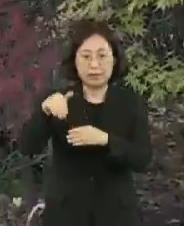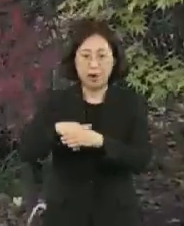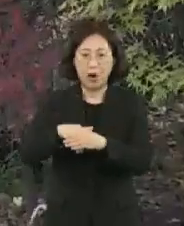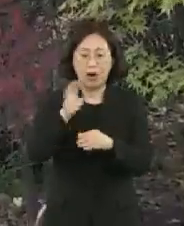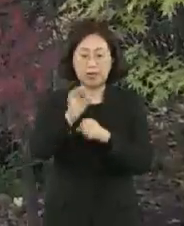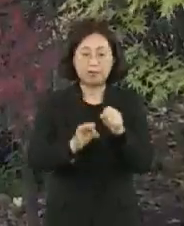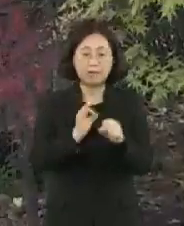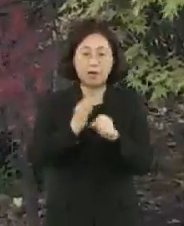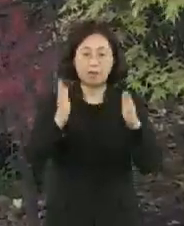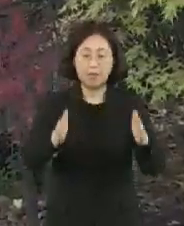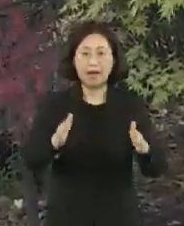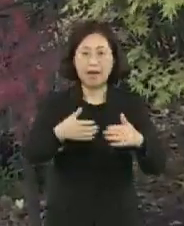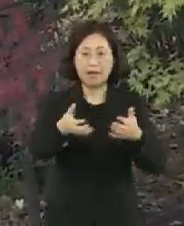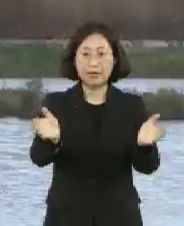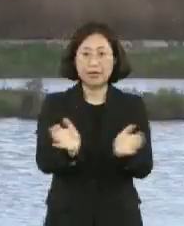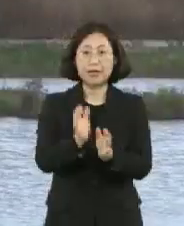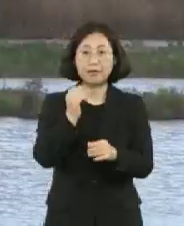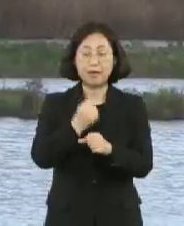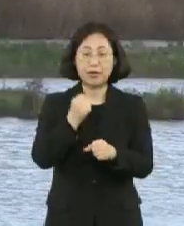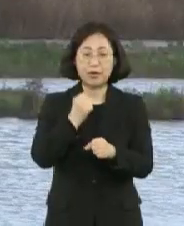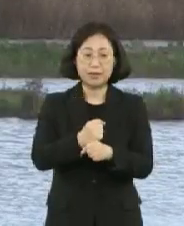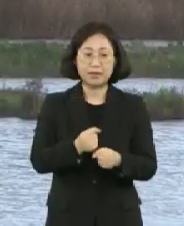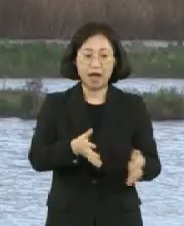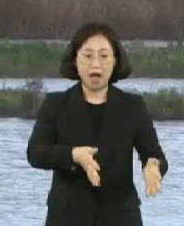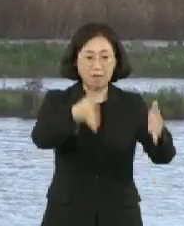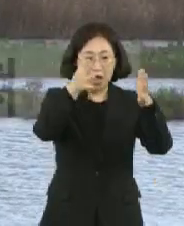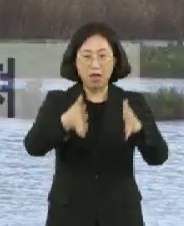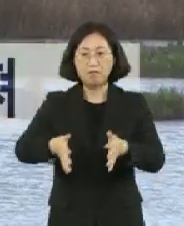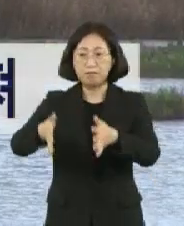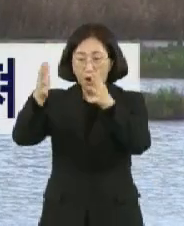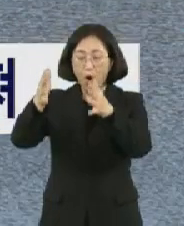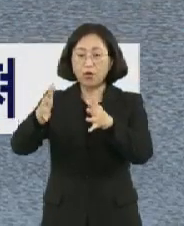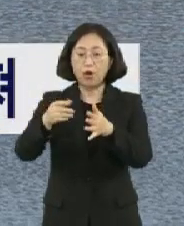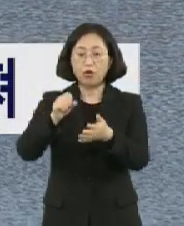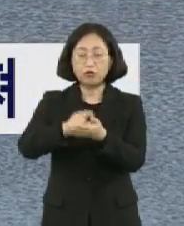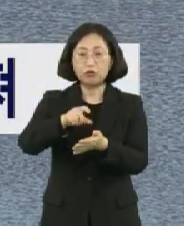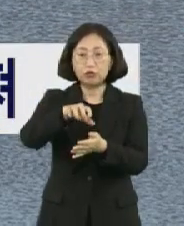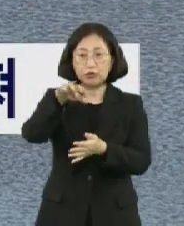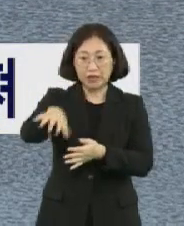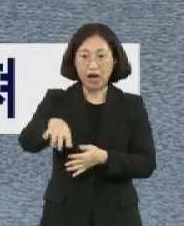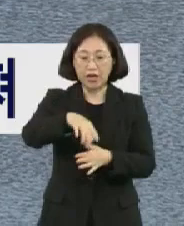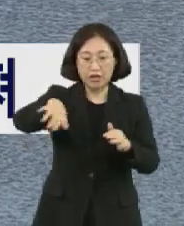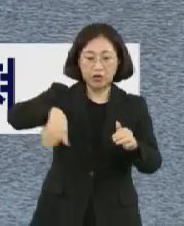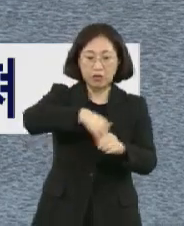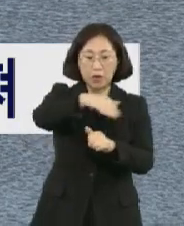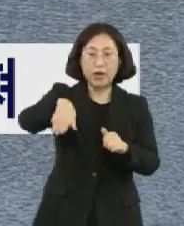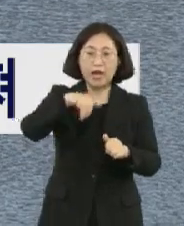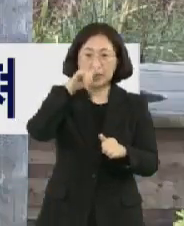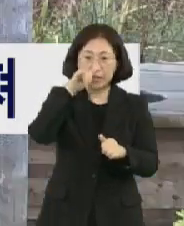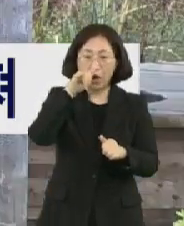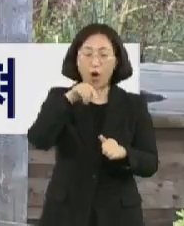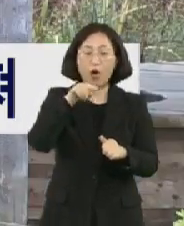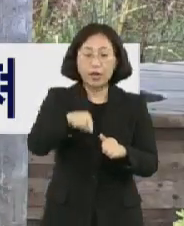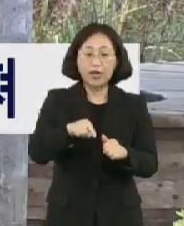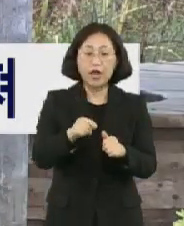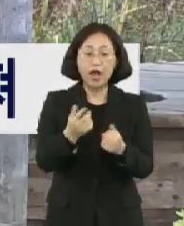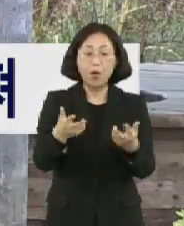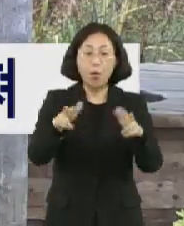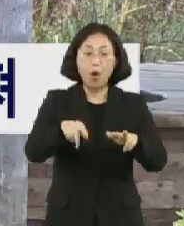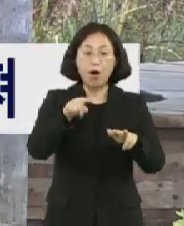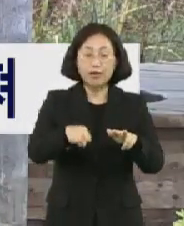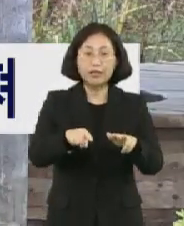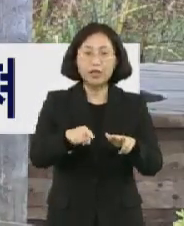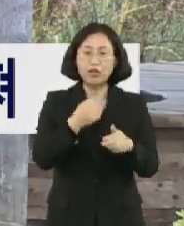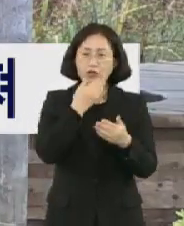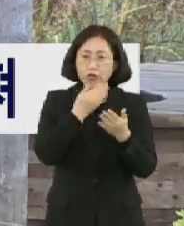습지를 조성했습니다. 수많은 빌딩과 축구장 등으로 둘러싸인 곳에서 습지센터는 런던의 오아시스가 됐고